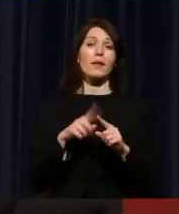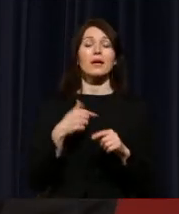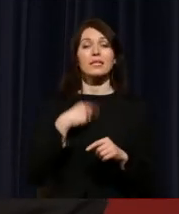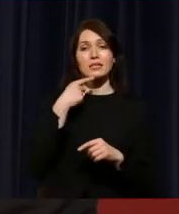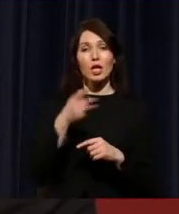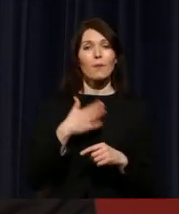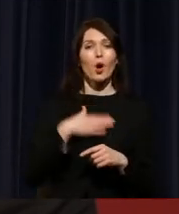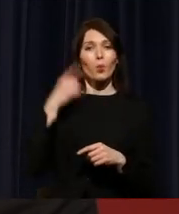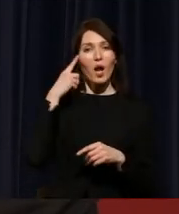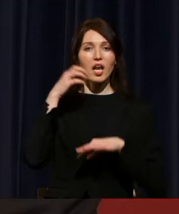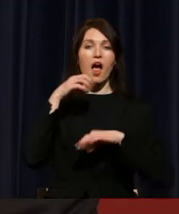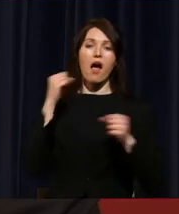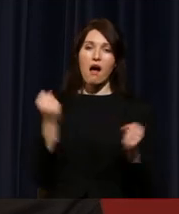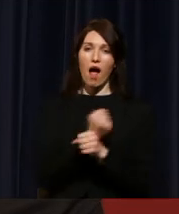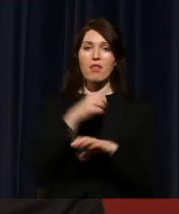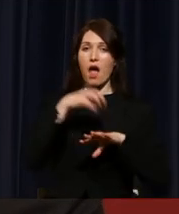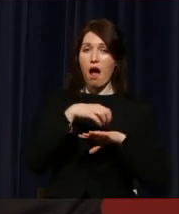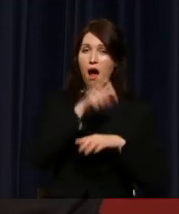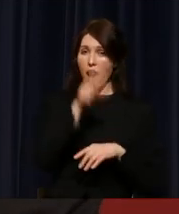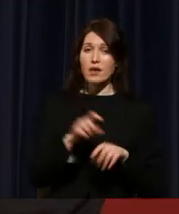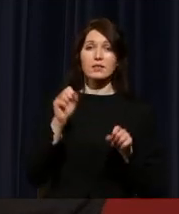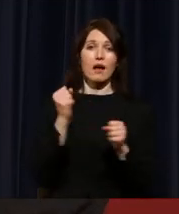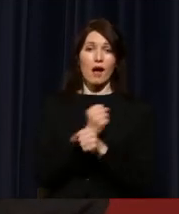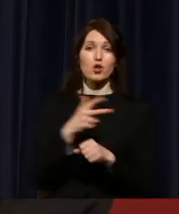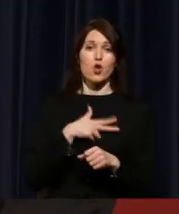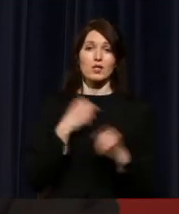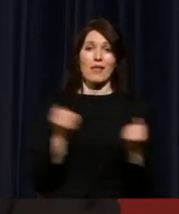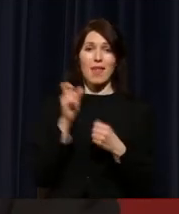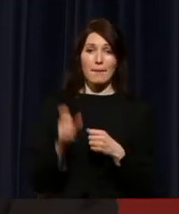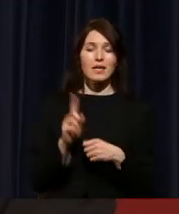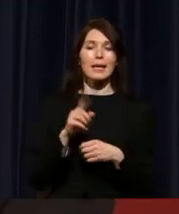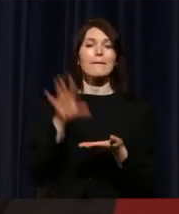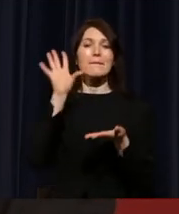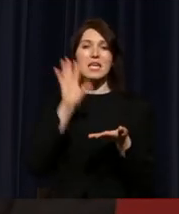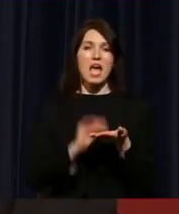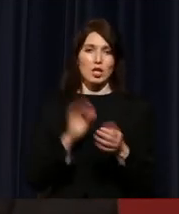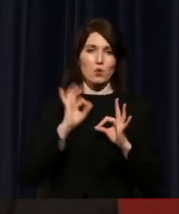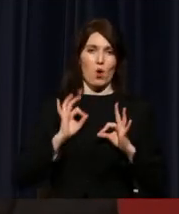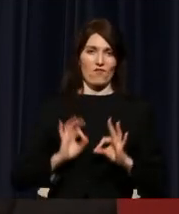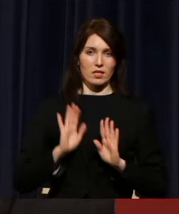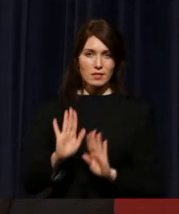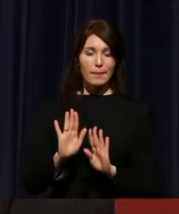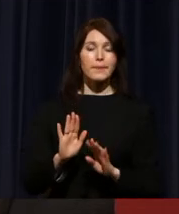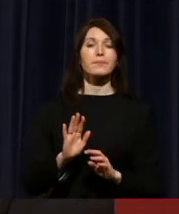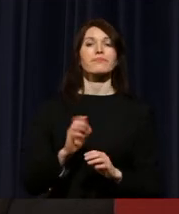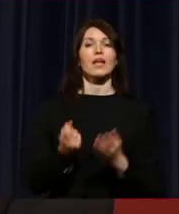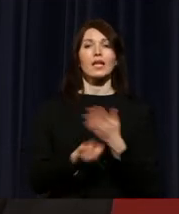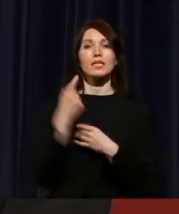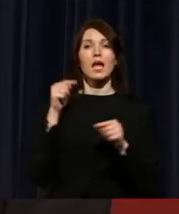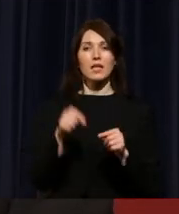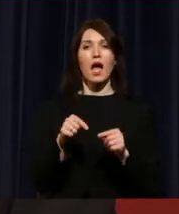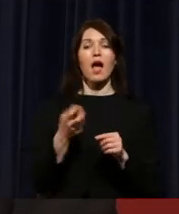ka manuprāt ārsti, gan sociālie darbinieki tā ir tāda pieredzes profesija. Respektīvi, savā ziņā sanāk tā,